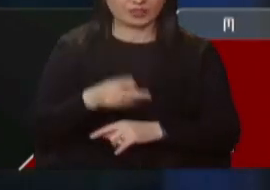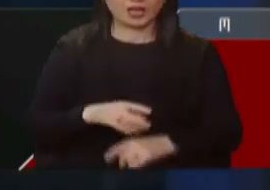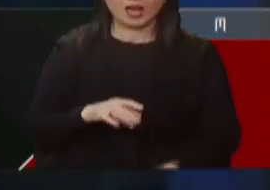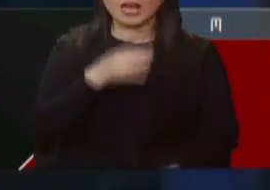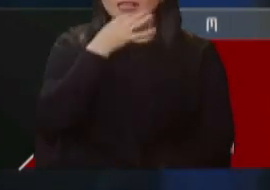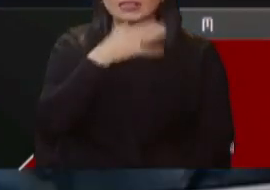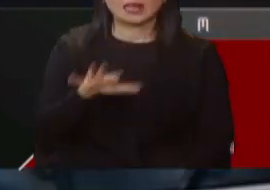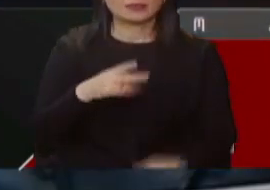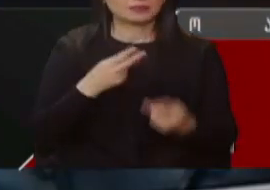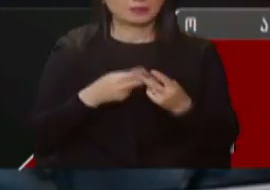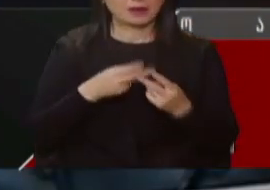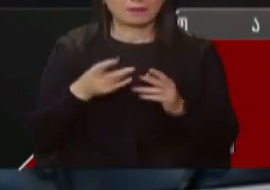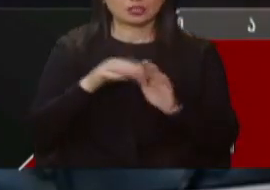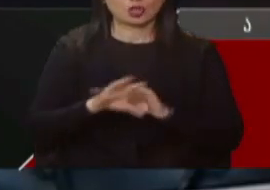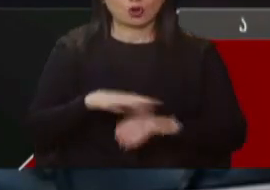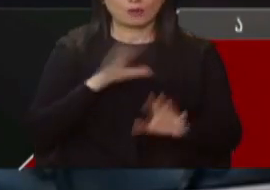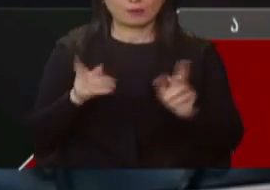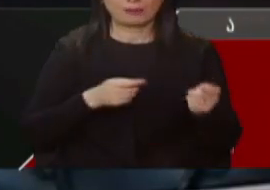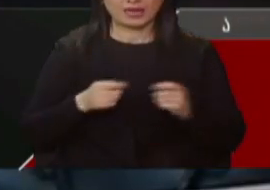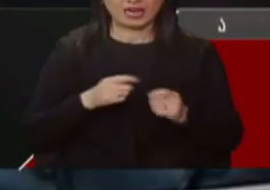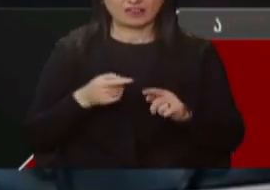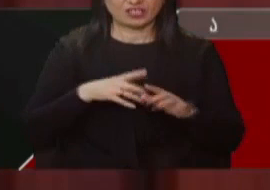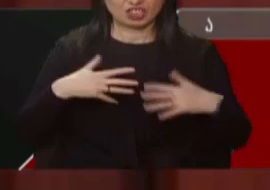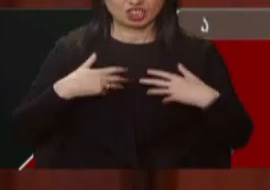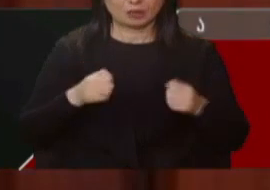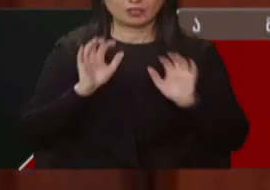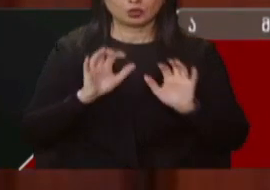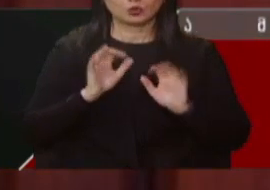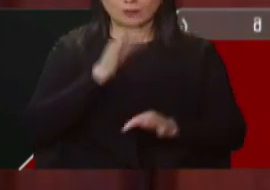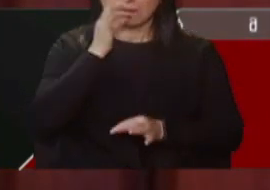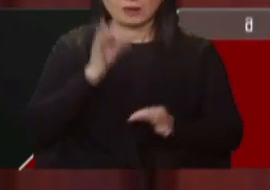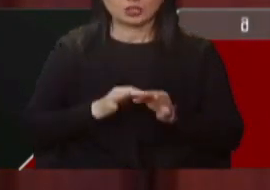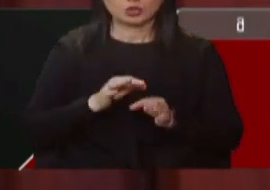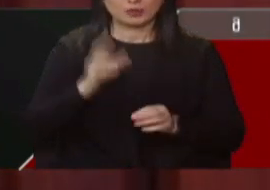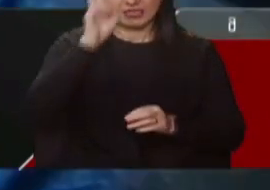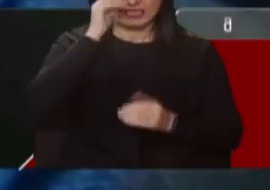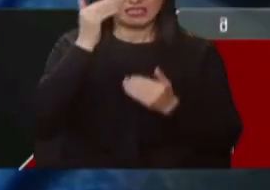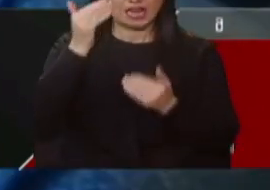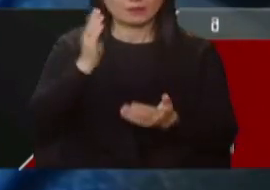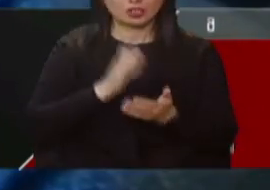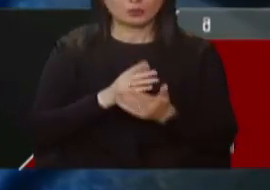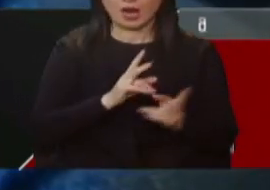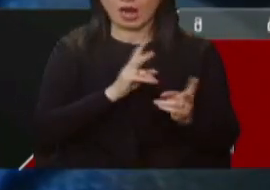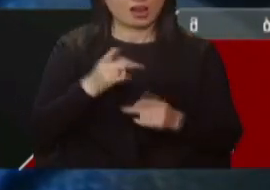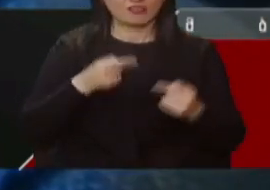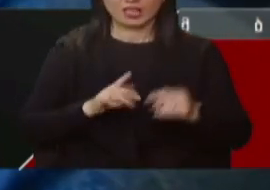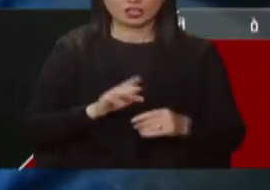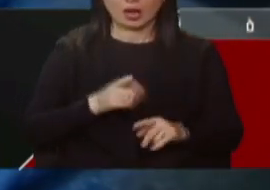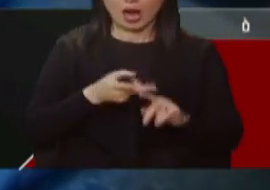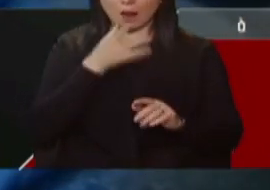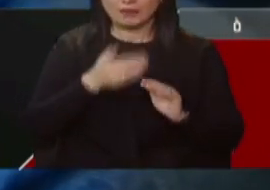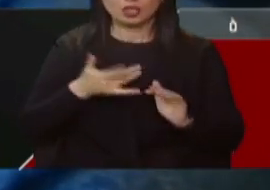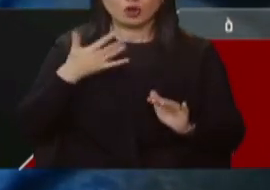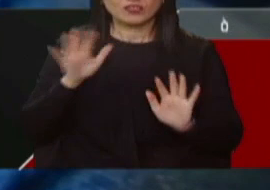რომ ნებისმიერი პატიმრის, მათ შორის ყოფილი პრეზიდენტის ჩანმრთელობაზე ზრუნვის პასუხისმგებლობა სახელმწიფოს ეკისრება არავინ დაობს. Თუმცა ამ